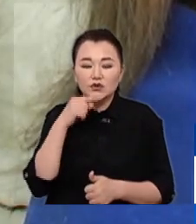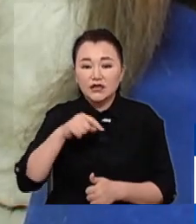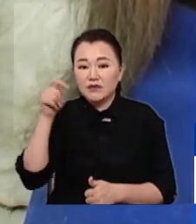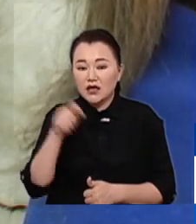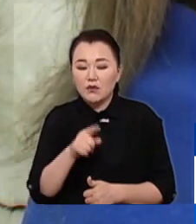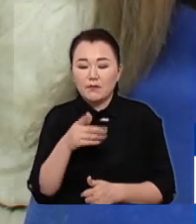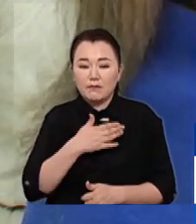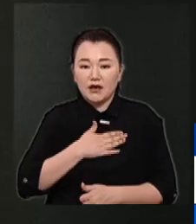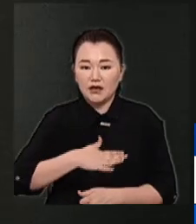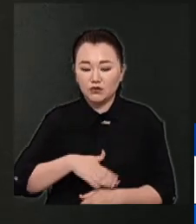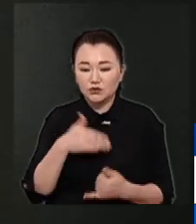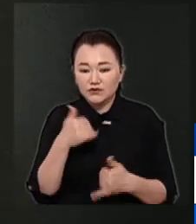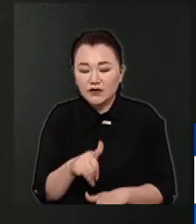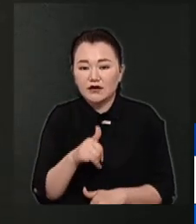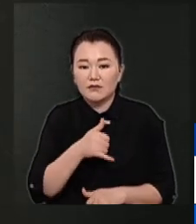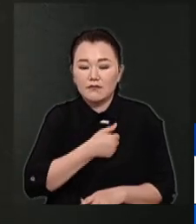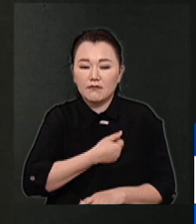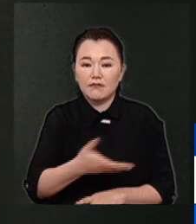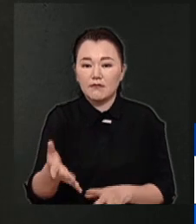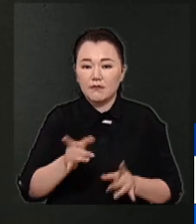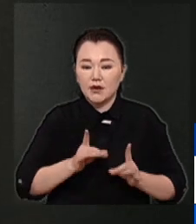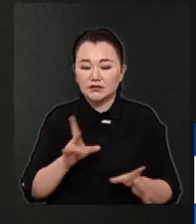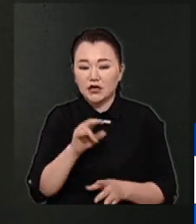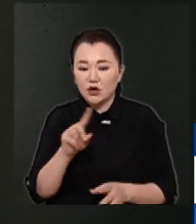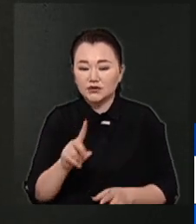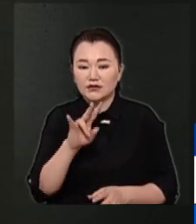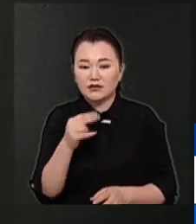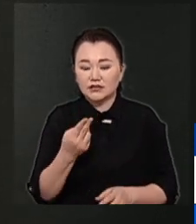был приятно удивлен размахом празднования Наурыза